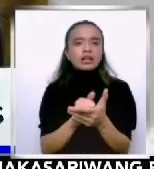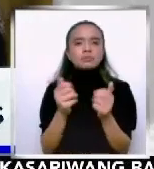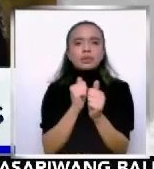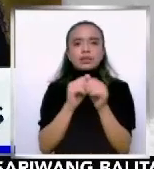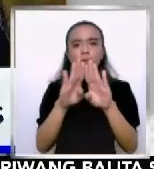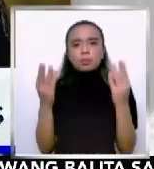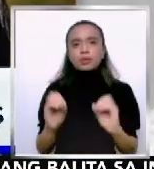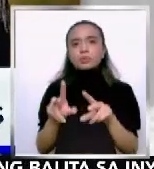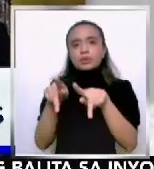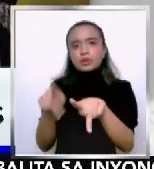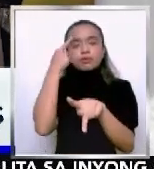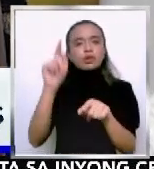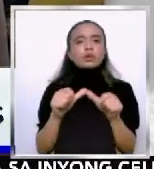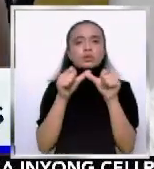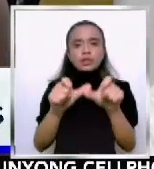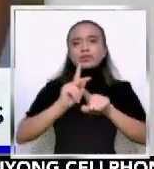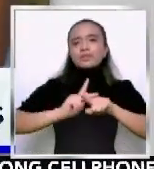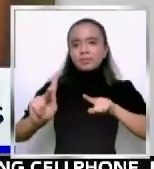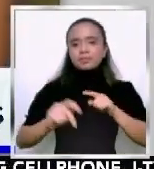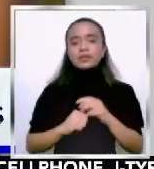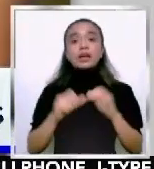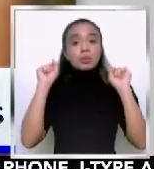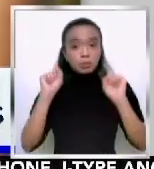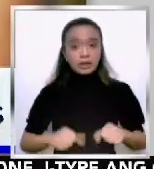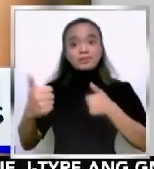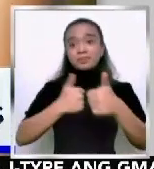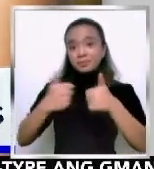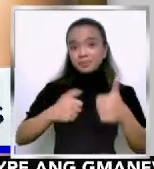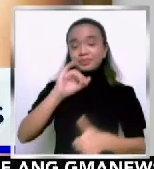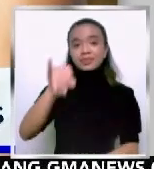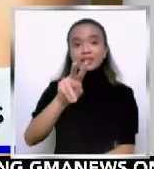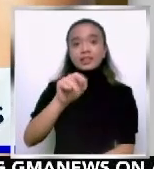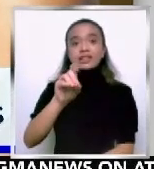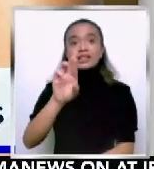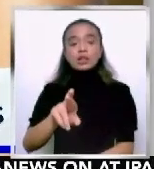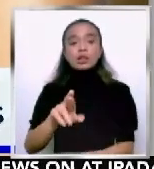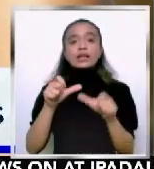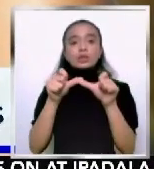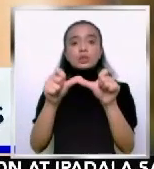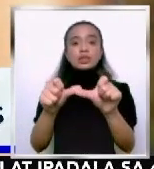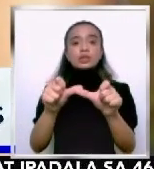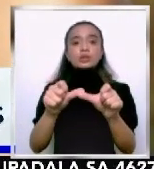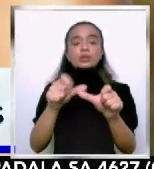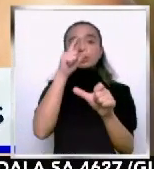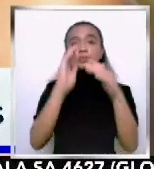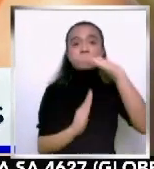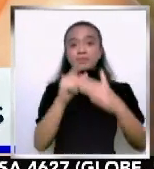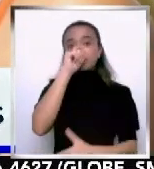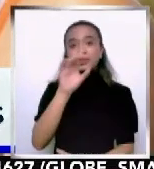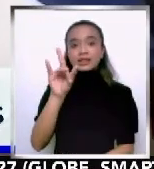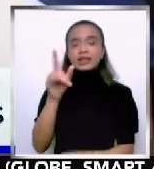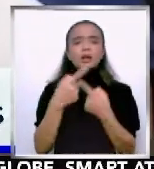ituloy ito sa professional circuit. Pwede pang mag-compete sa juniors division si Ayala hanggang mag 18 years old siya, pero may iba na raw target si